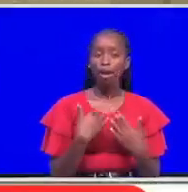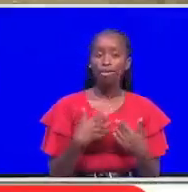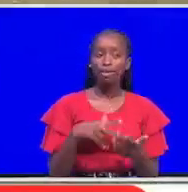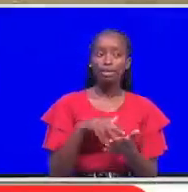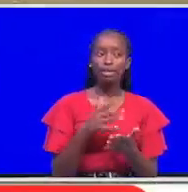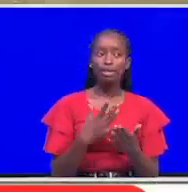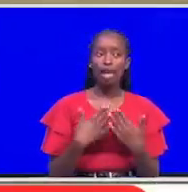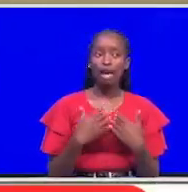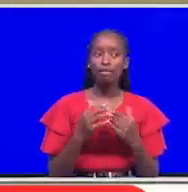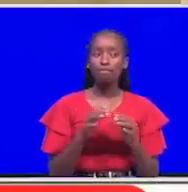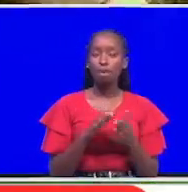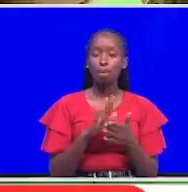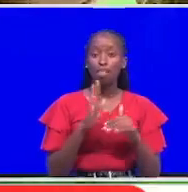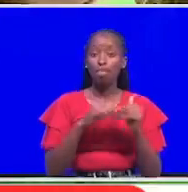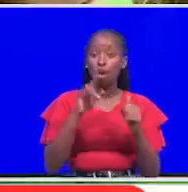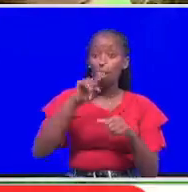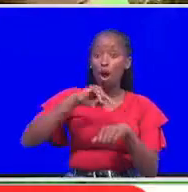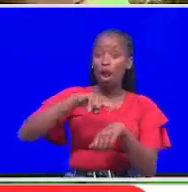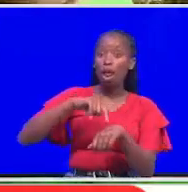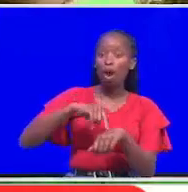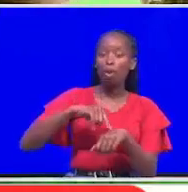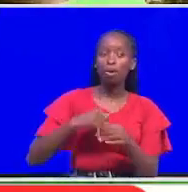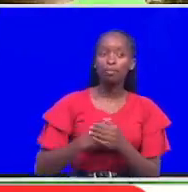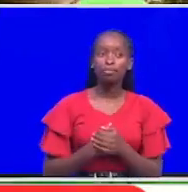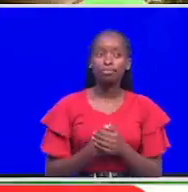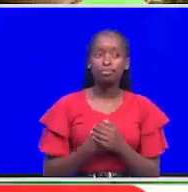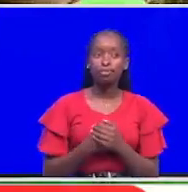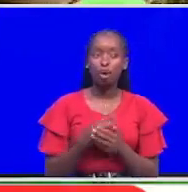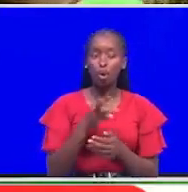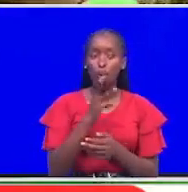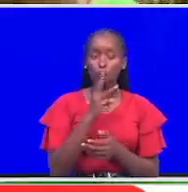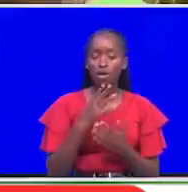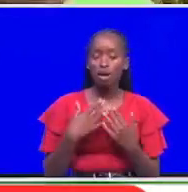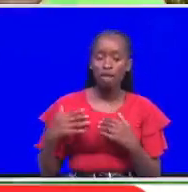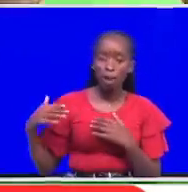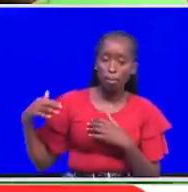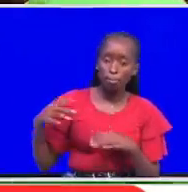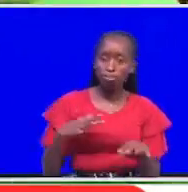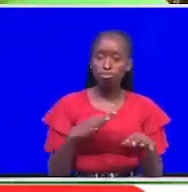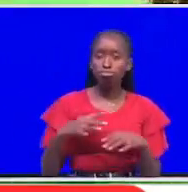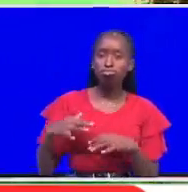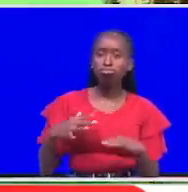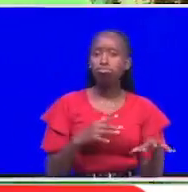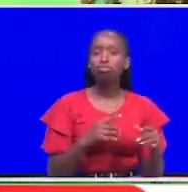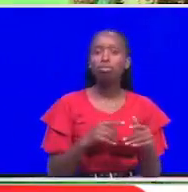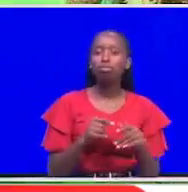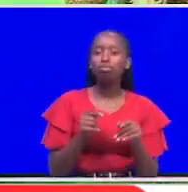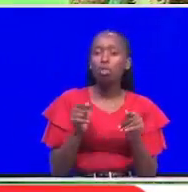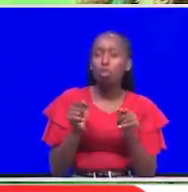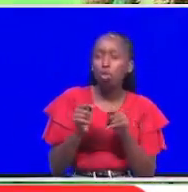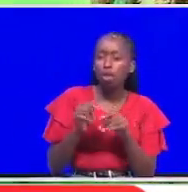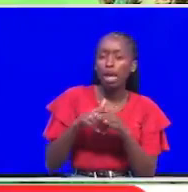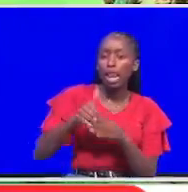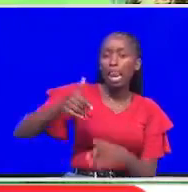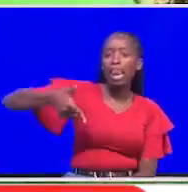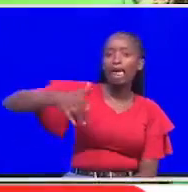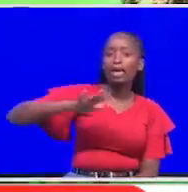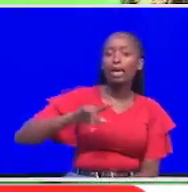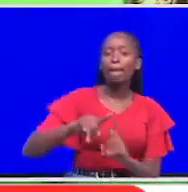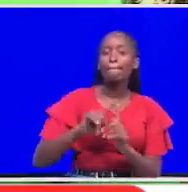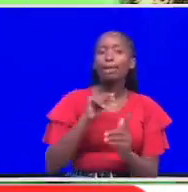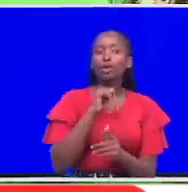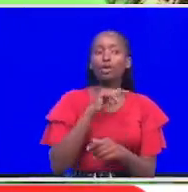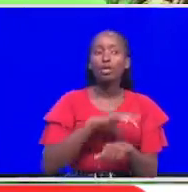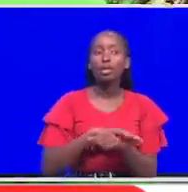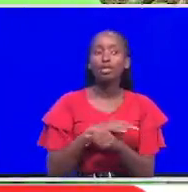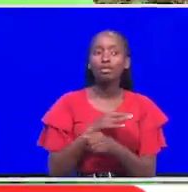hapa kwa zaidi ya saa moja. Alikuwa juu, maji inampiga tu kidogo tu kwa miguu, lakini haikuwa inamfikia